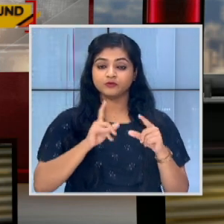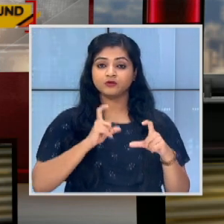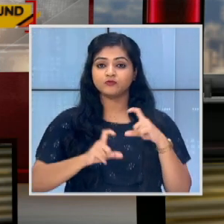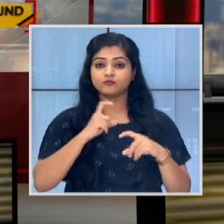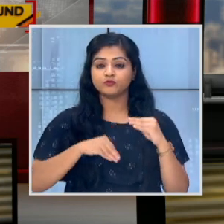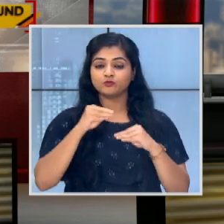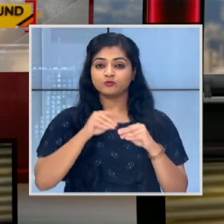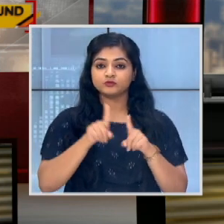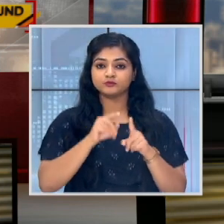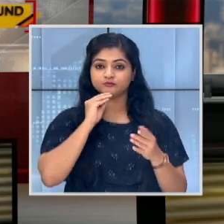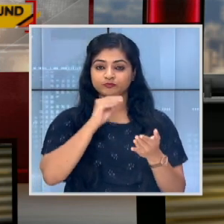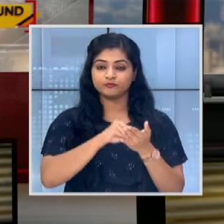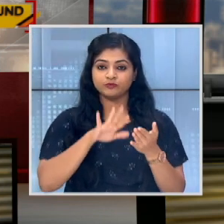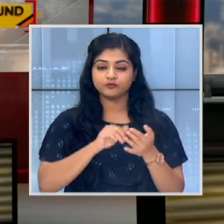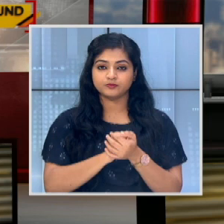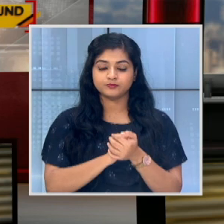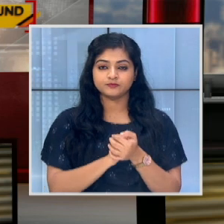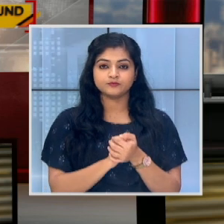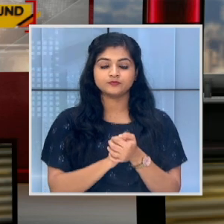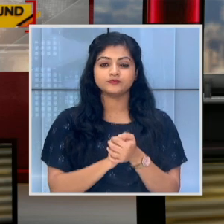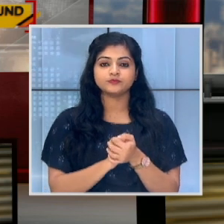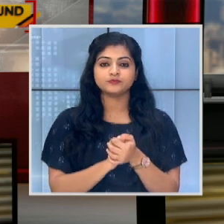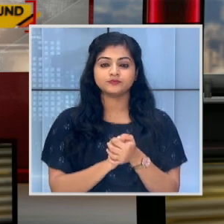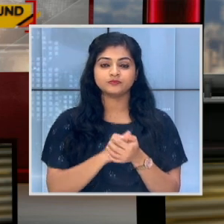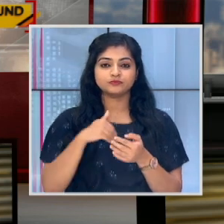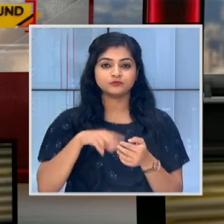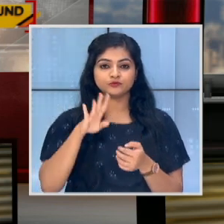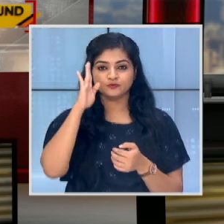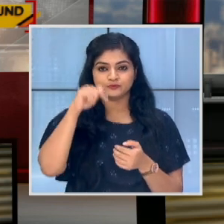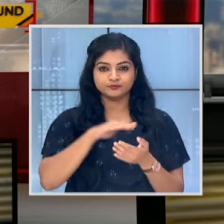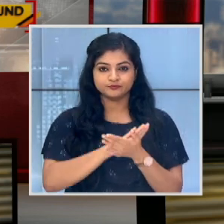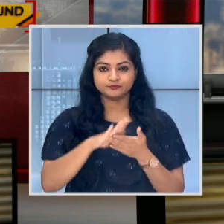ജാഗ്രതാ നിർദ്ദേശം വന്നിരിക്കുന്നു. ഈ മണിക്കൂറിലെ ഏറ്റവും മുടിയിൽ വരുന്ന പ്രധാനപ്പെട്ട വാർത്ത ഇതാണ്. ഇതോടെ 24 റൗണ്ട് പൂർണ്ണമാകുകയാണ്.